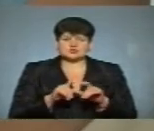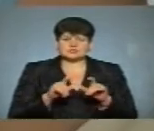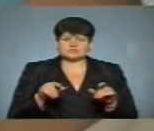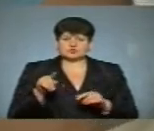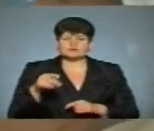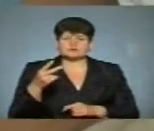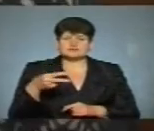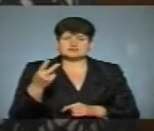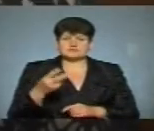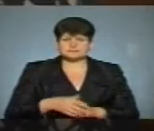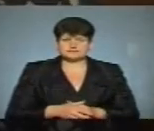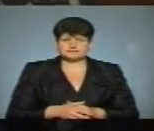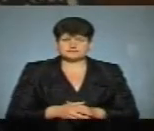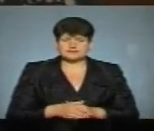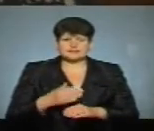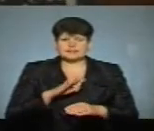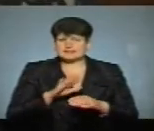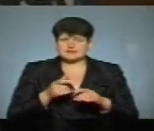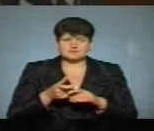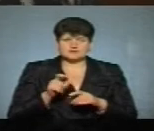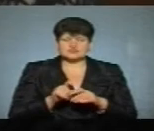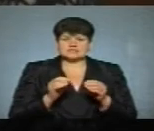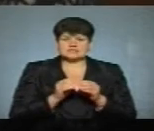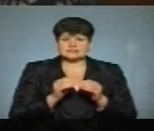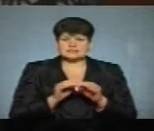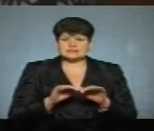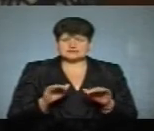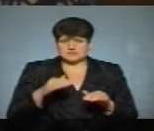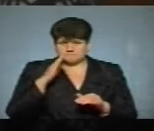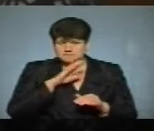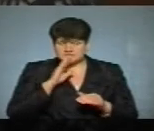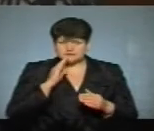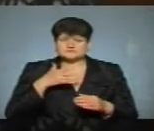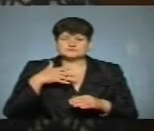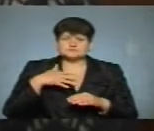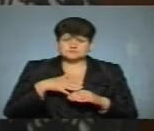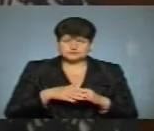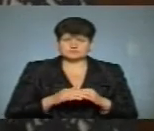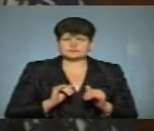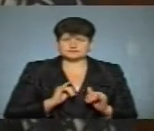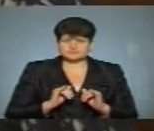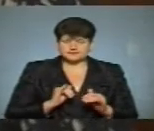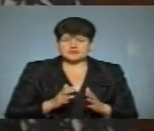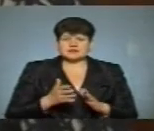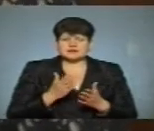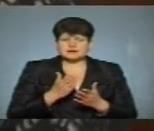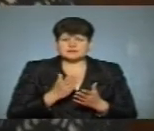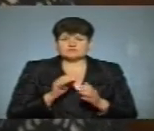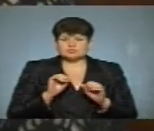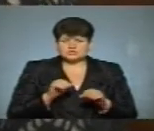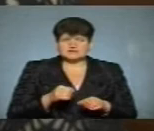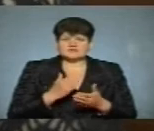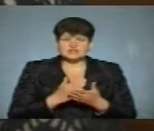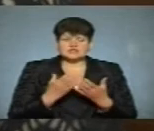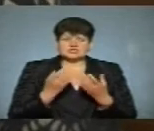номер 22. Не перевищуючи 10 дітей, то батьки нам пішли на зустріч з розумінням, тому що є можливість